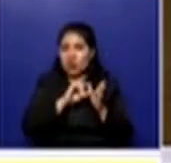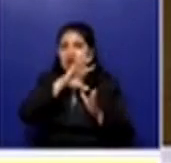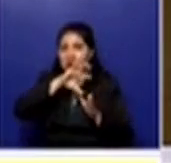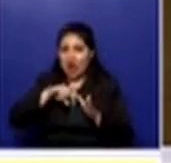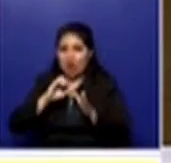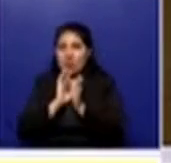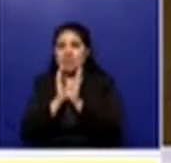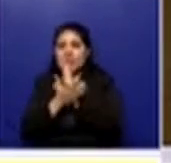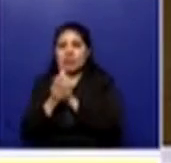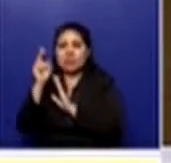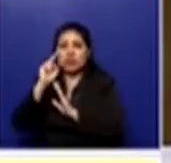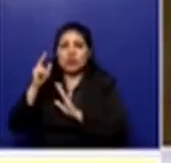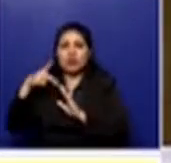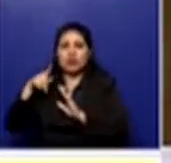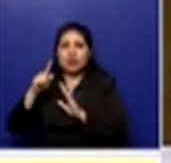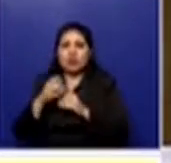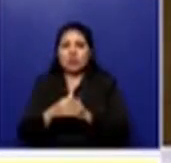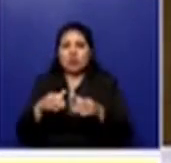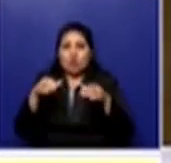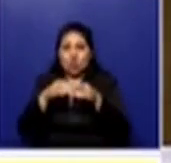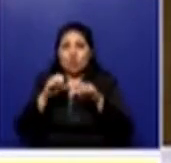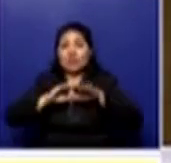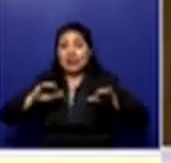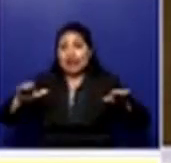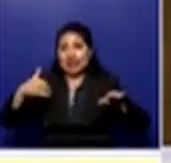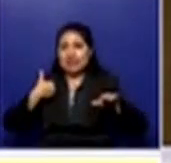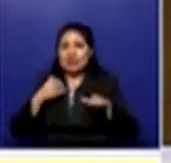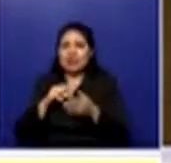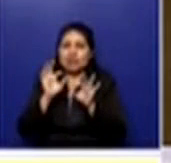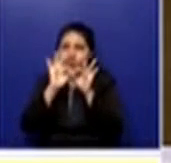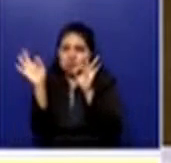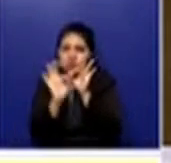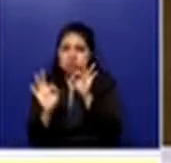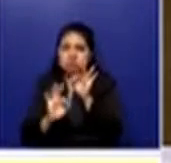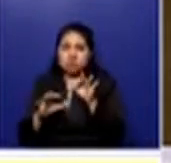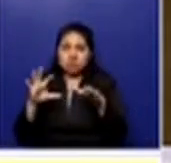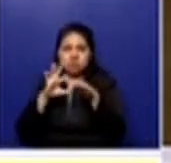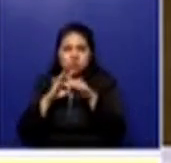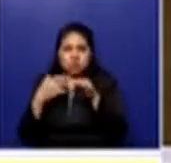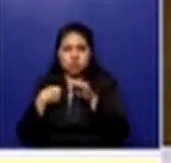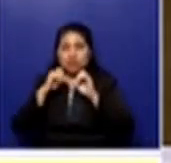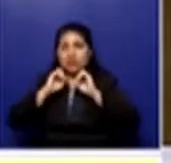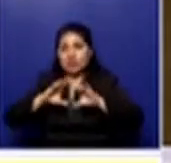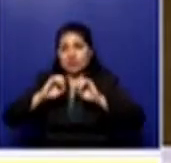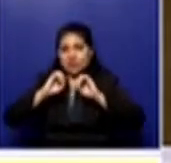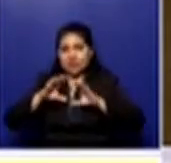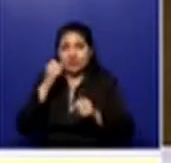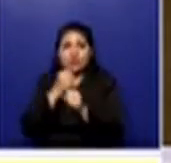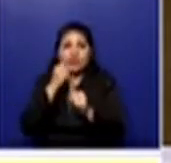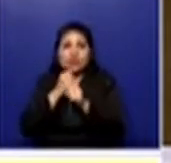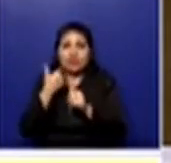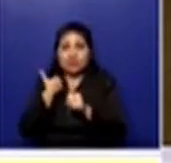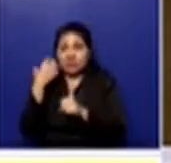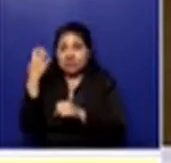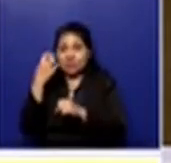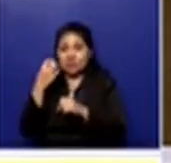ใช้ประโยชน์ได้แล้วก็รองลงมาก็คือกลุ่มเด็กโดยเฉพาะเรามีเนื้อหาที่เกี่ยวกับการสอนเด็กในเรื่องของการผลิตสื่อที่ทันสมัย